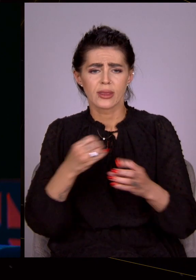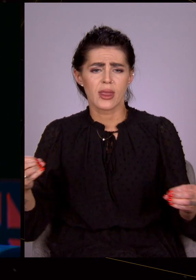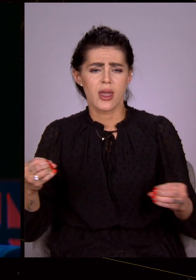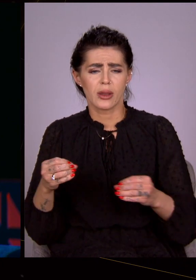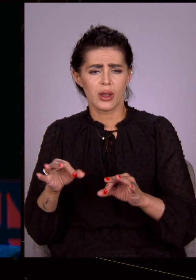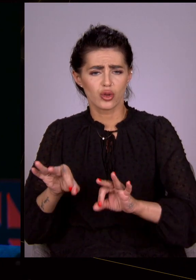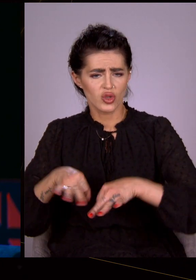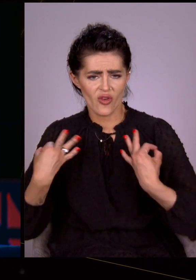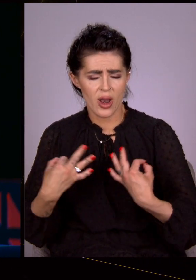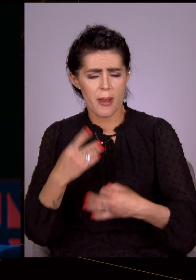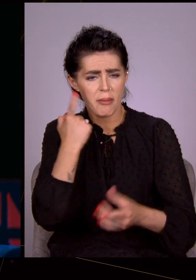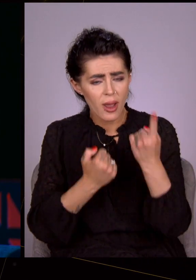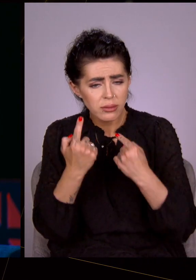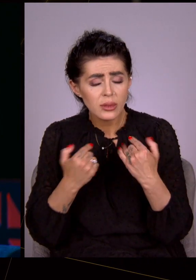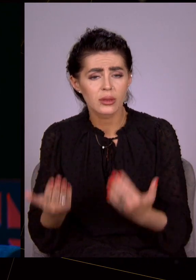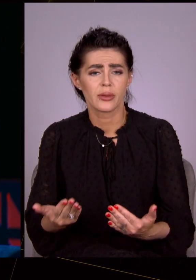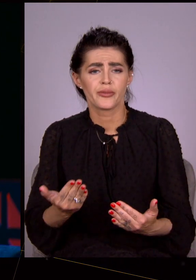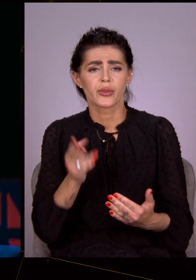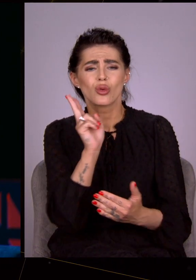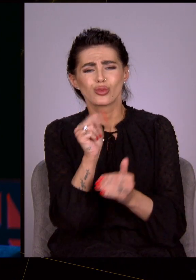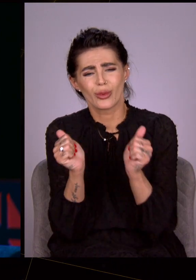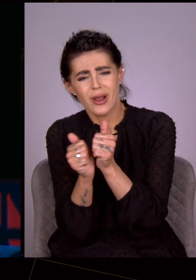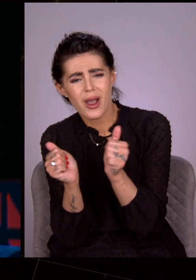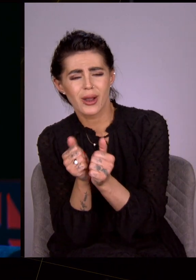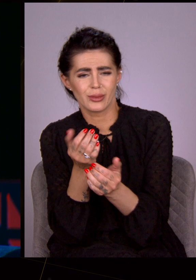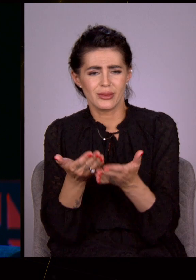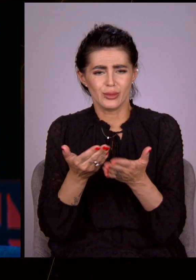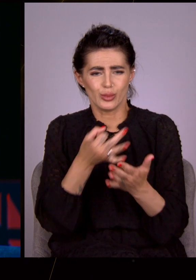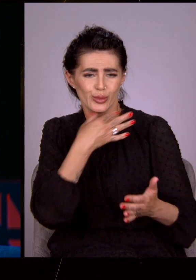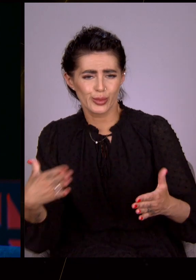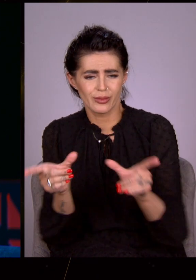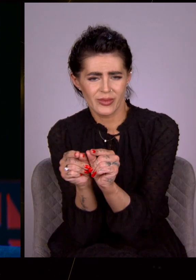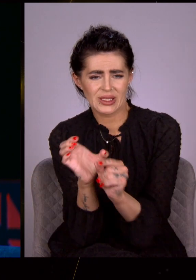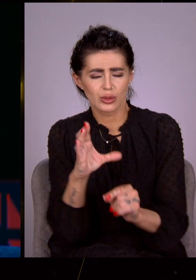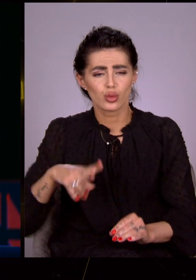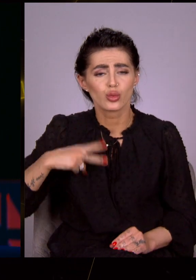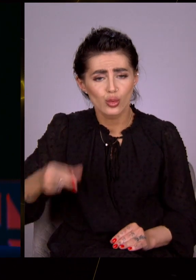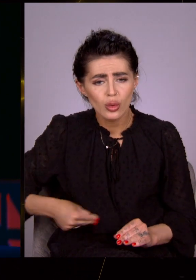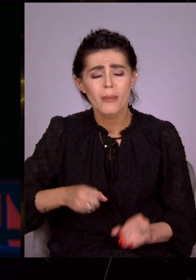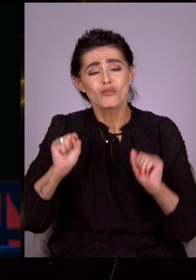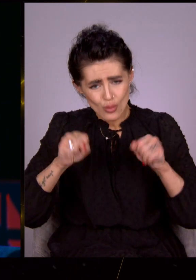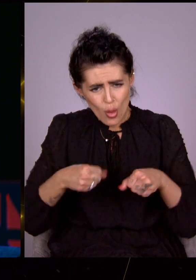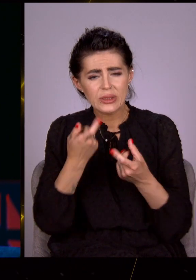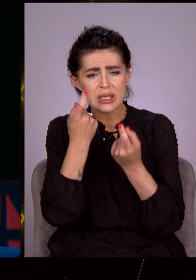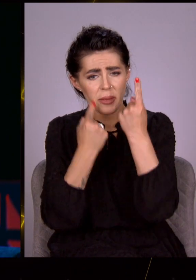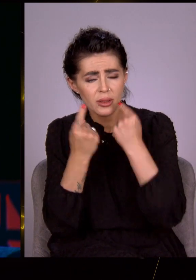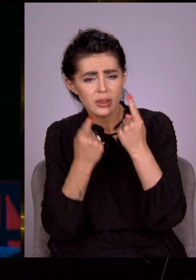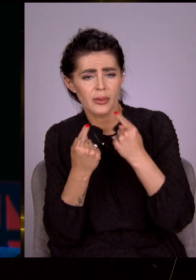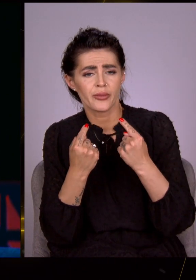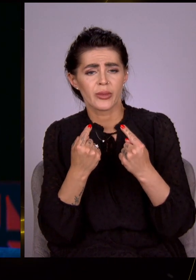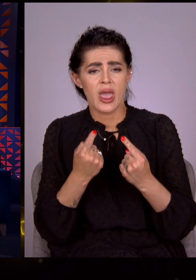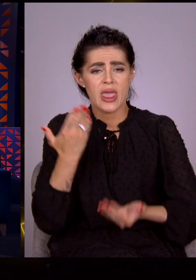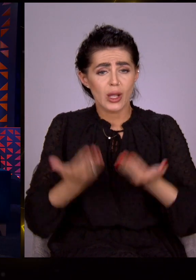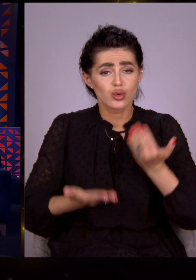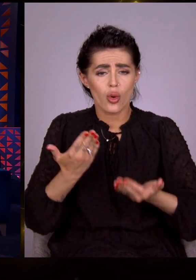вона забороняє. Будь-хто з нею знаходиться, вона може заплакати. Але якщо вона там